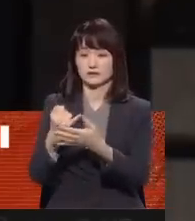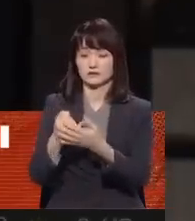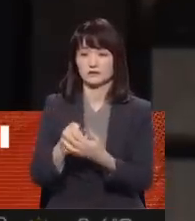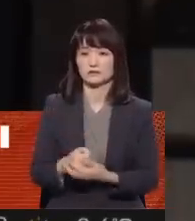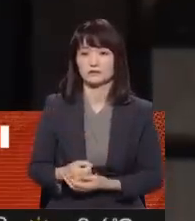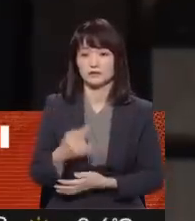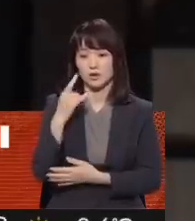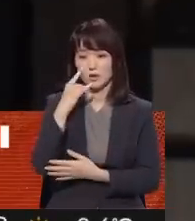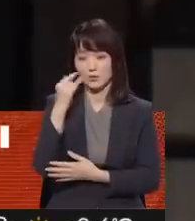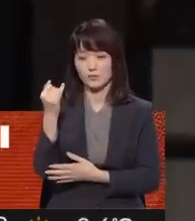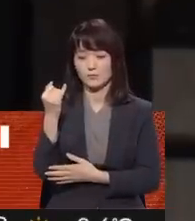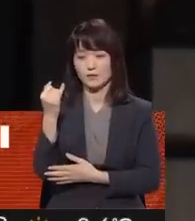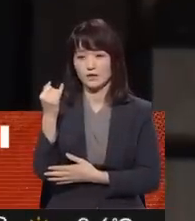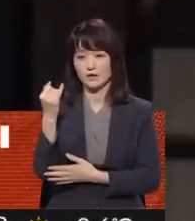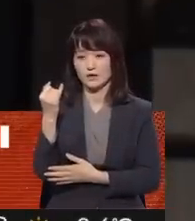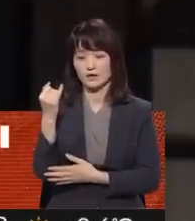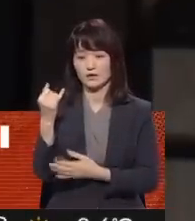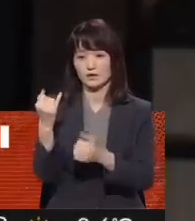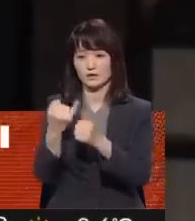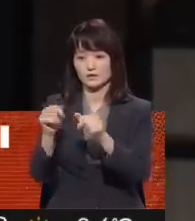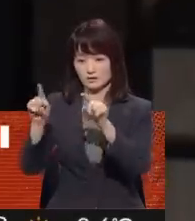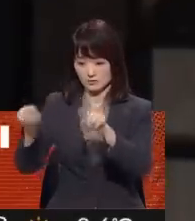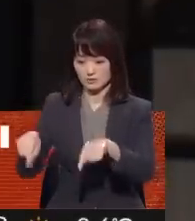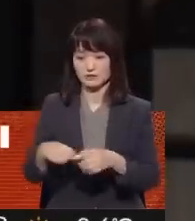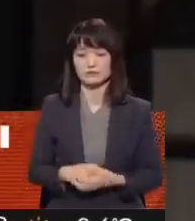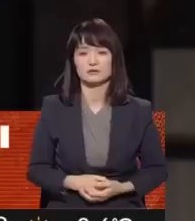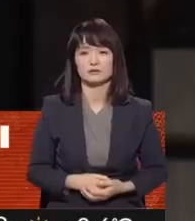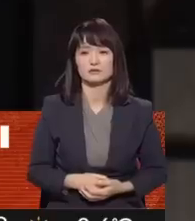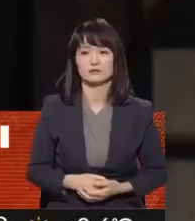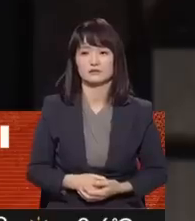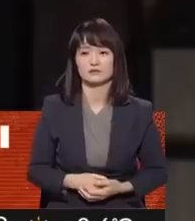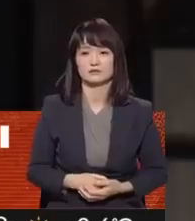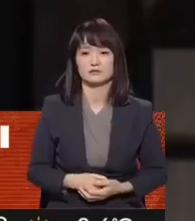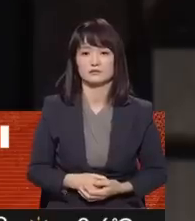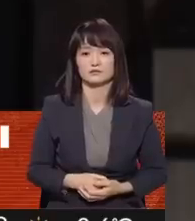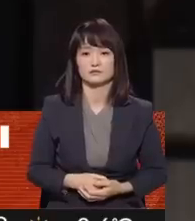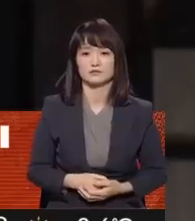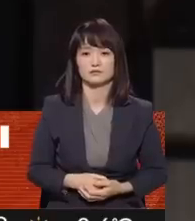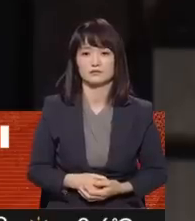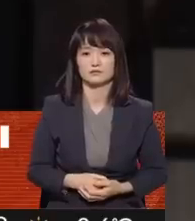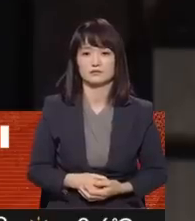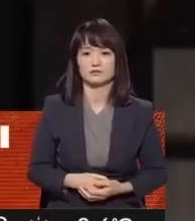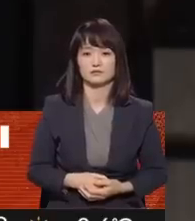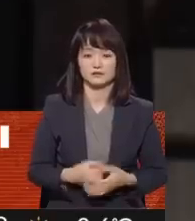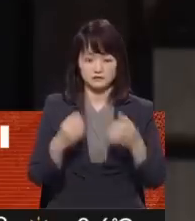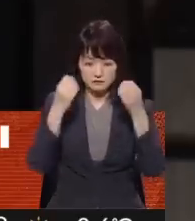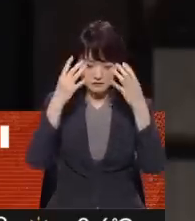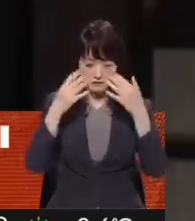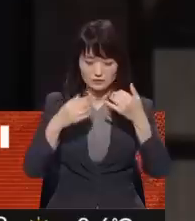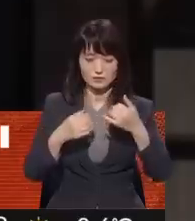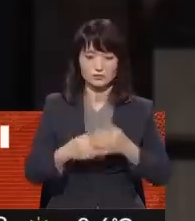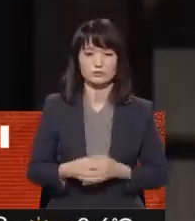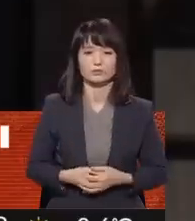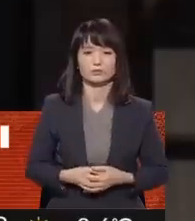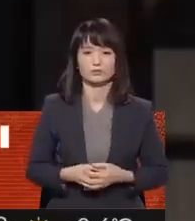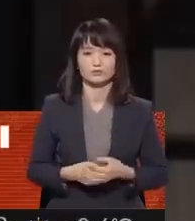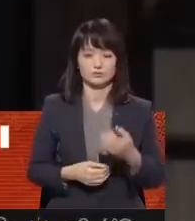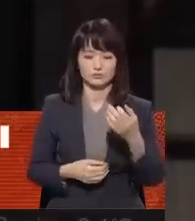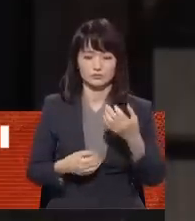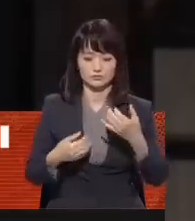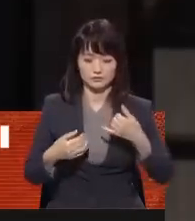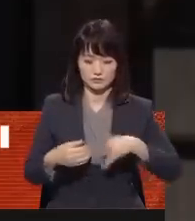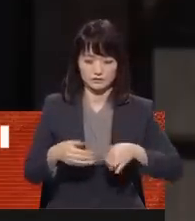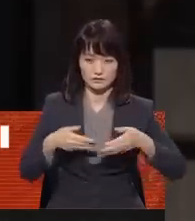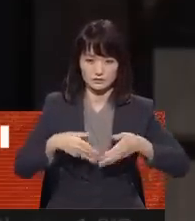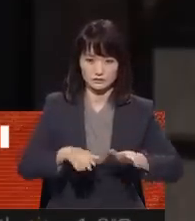만나서 또 새로운 애기들이 동생이 세 명 나왔고 엄마가 또 외도를 했는데 임신 테스트까지 그 아이가 보게 만들었던 어떻게